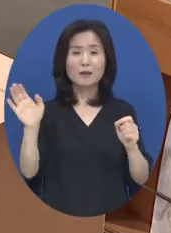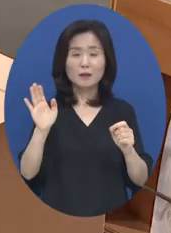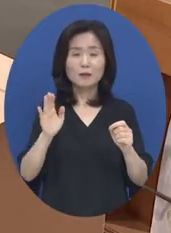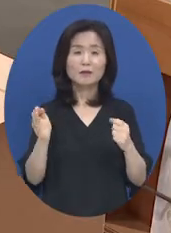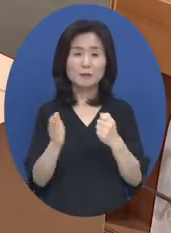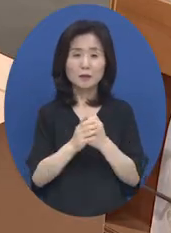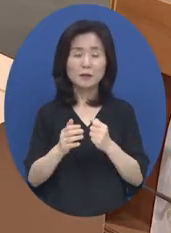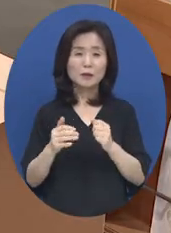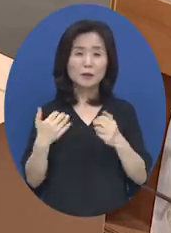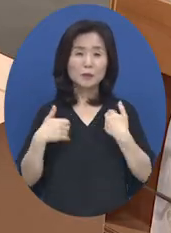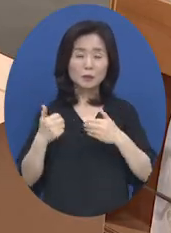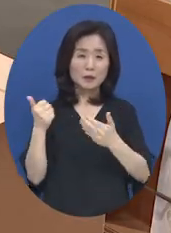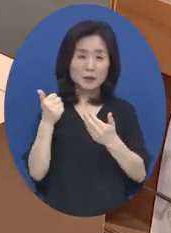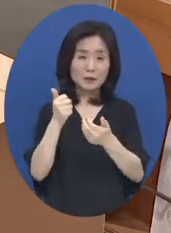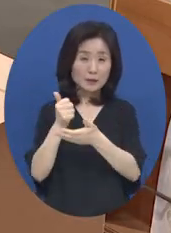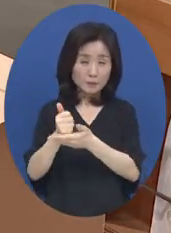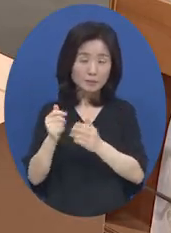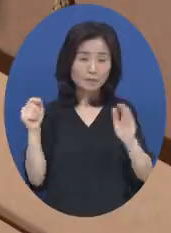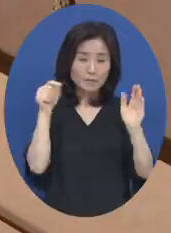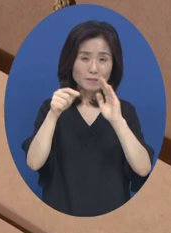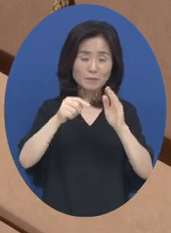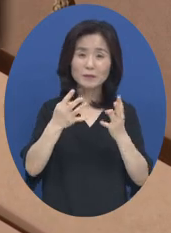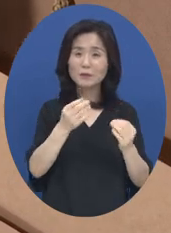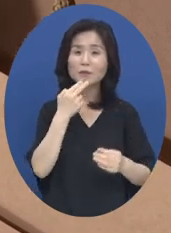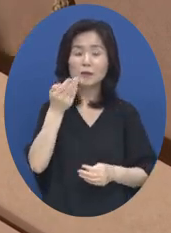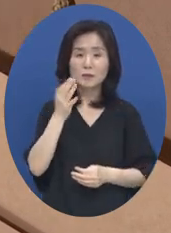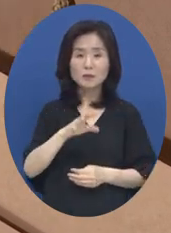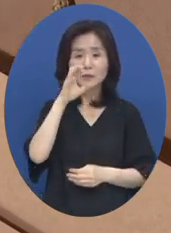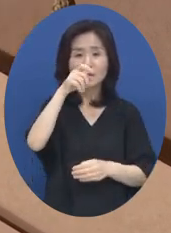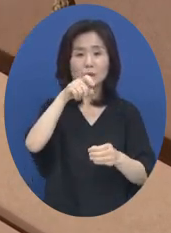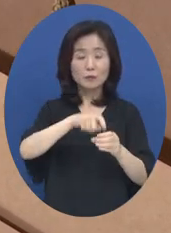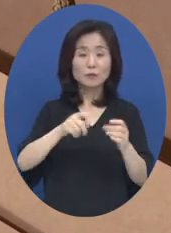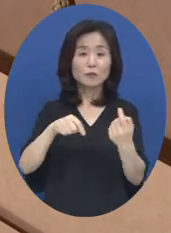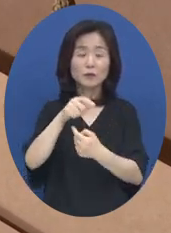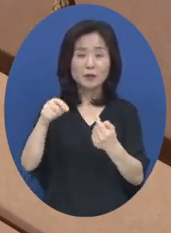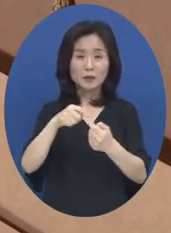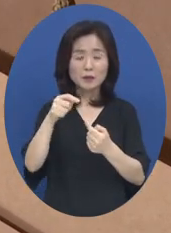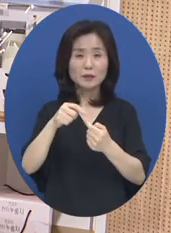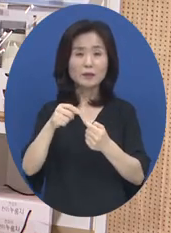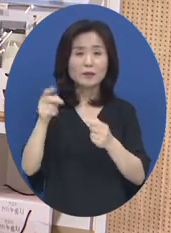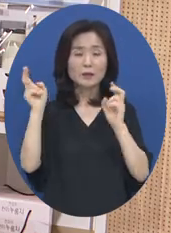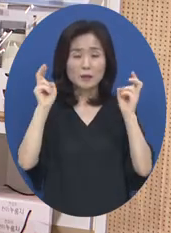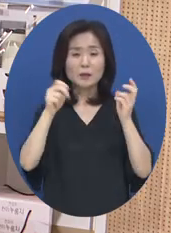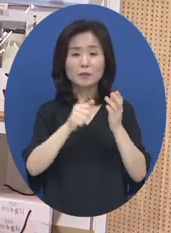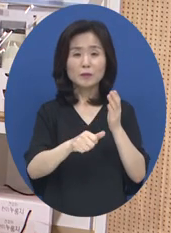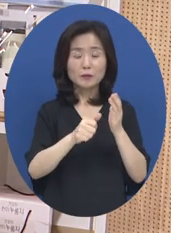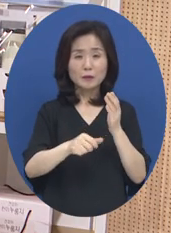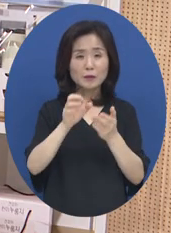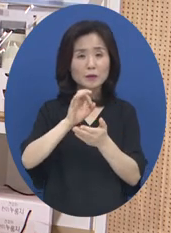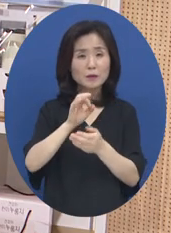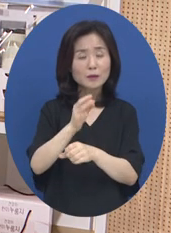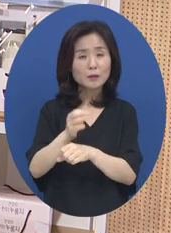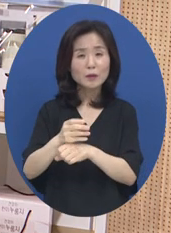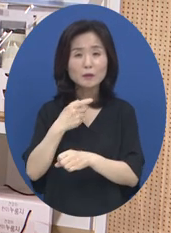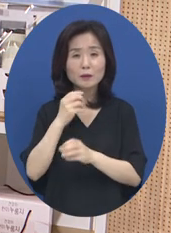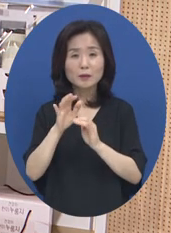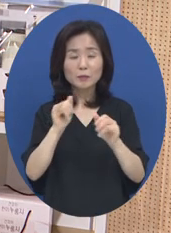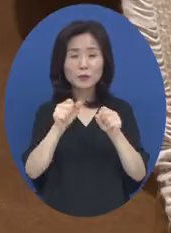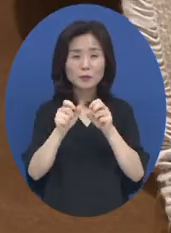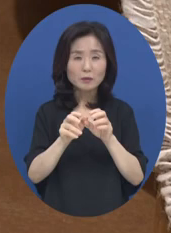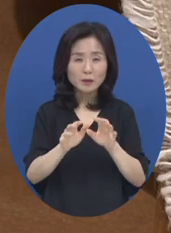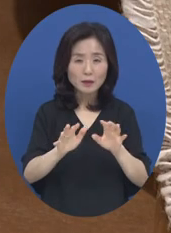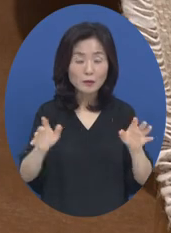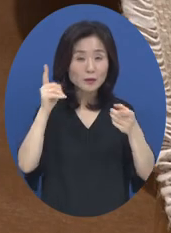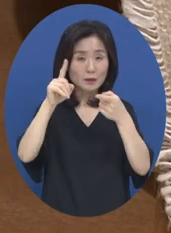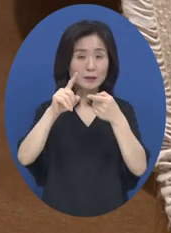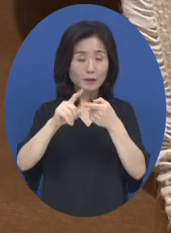많은 손님이 찾는 단계는 아니지만 좋은 취지로 운영하는 기업의 제품들을 소비하고자 하는 사람들의 입소문을 타며 조금씩